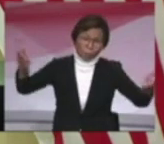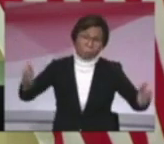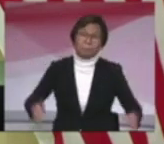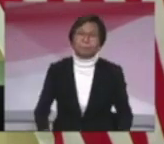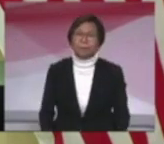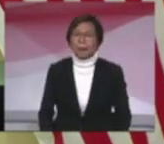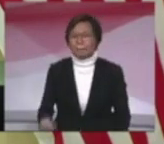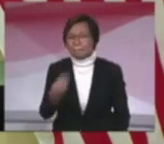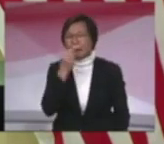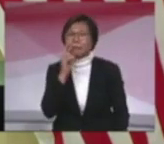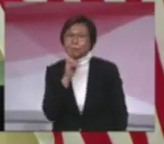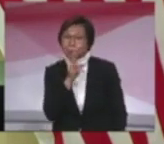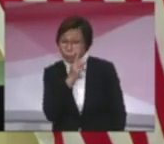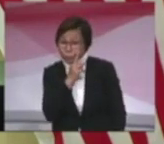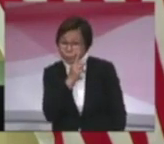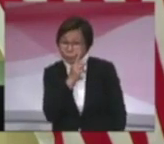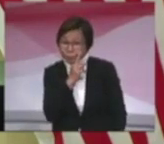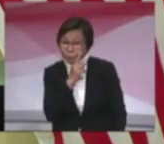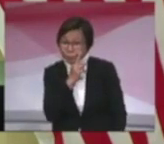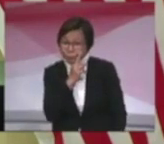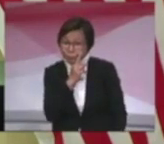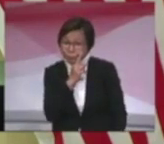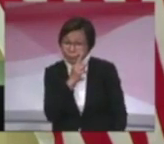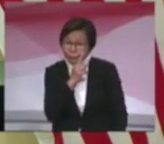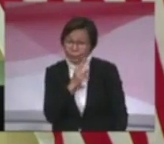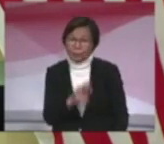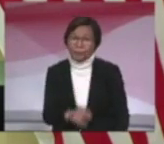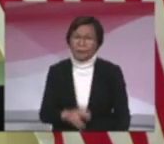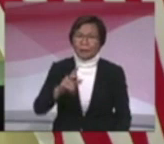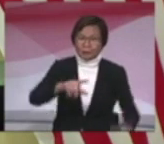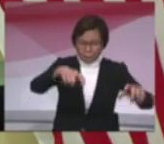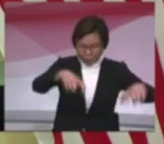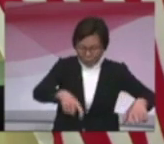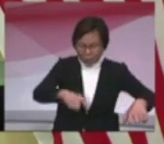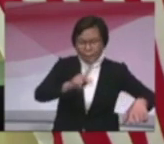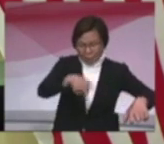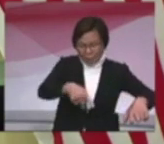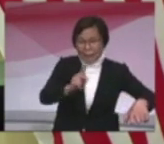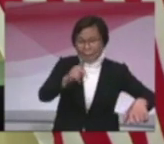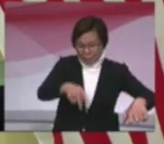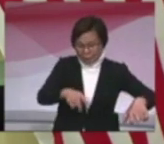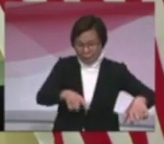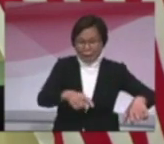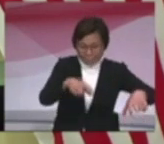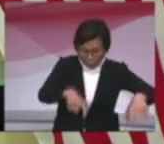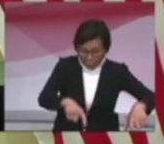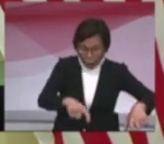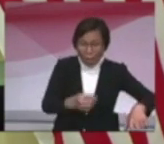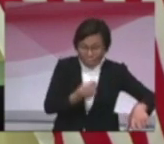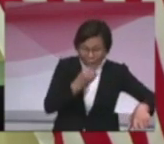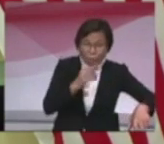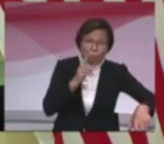bahawa dine-in di kawasan PKP hanya